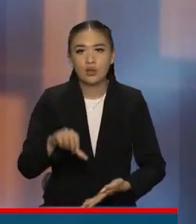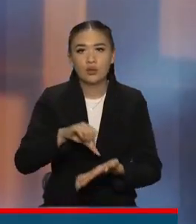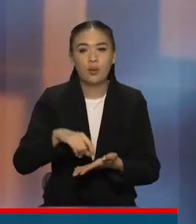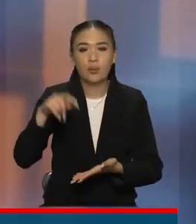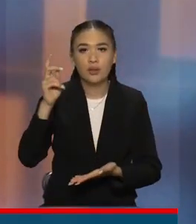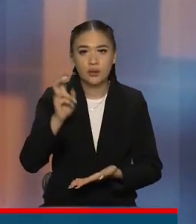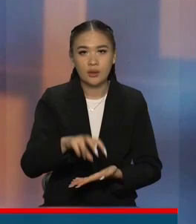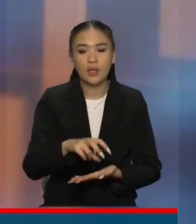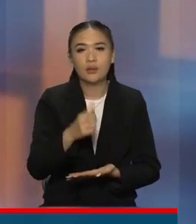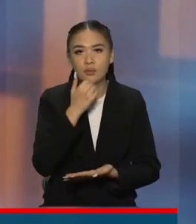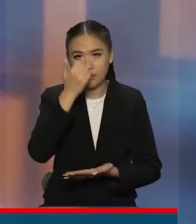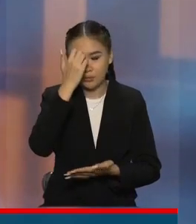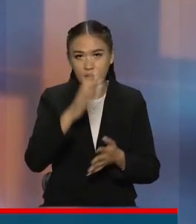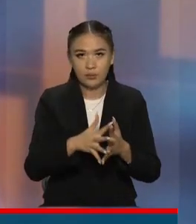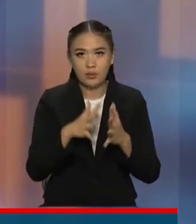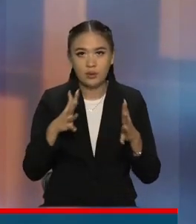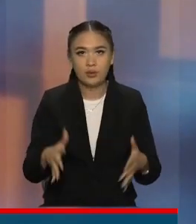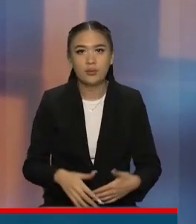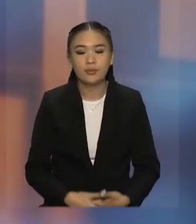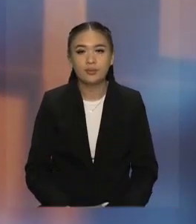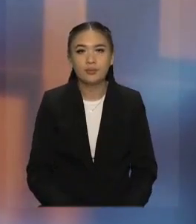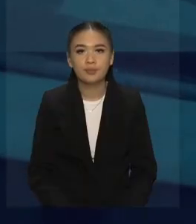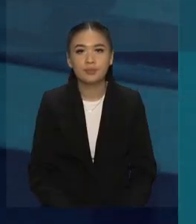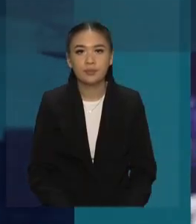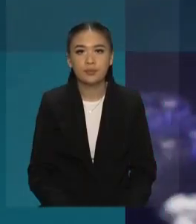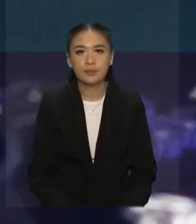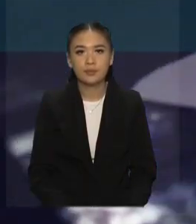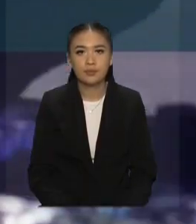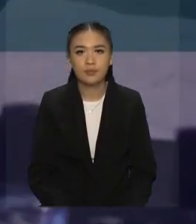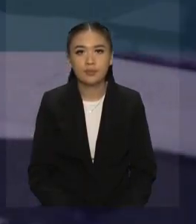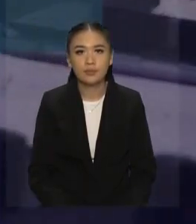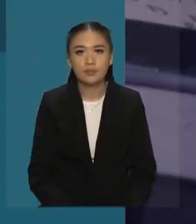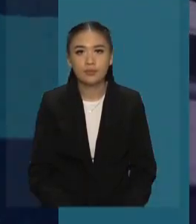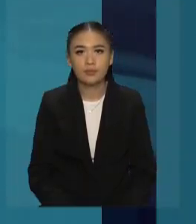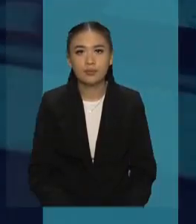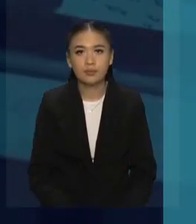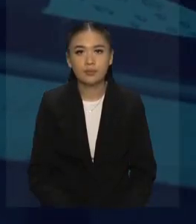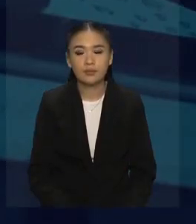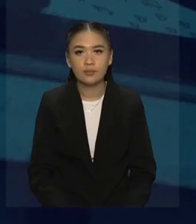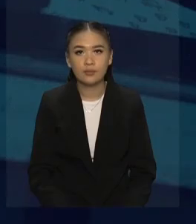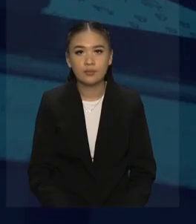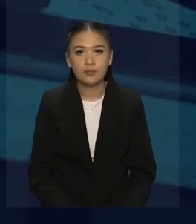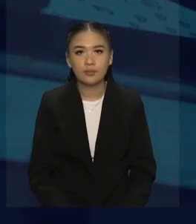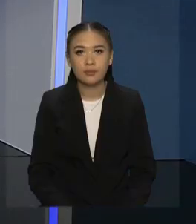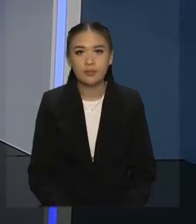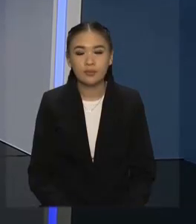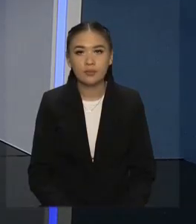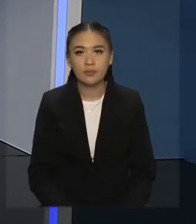сұхбат бергеніңізге, тұшымды пікір айтқаныңызға көп рахмет. Рахмет.